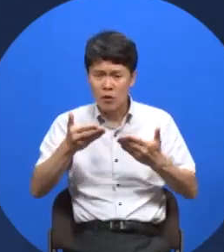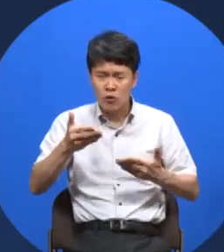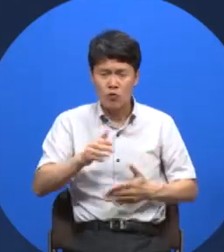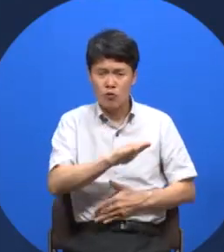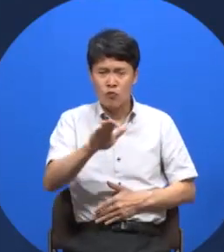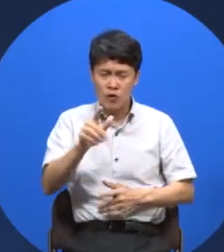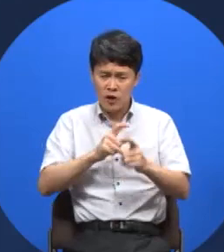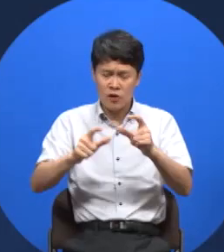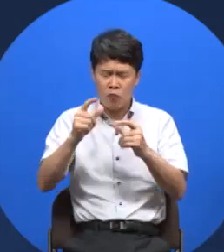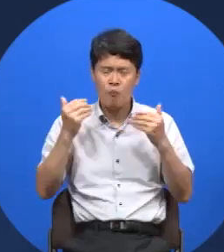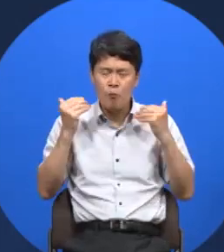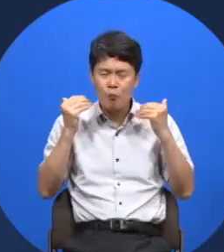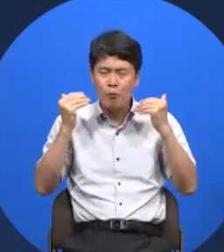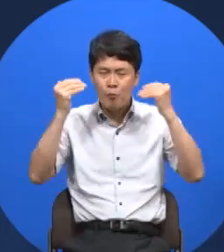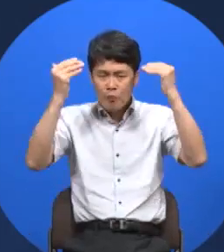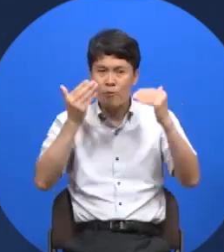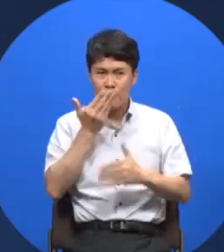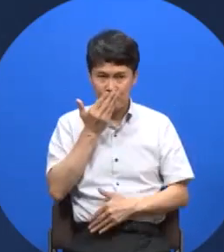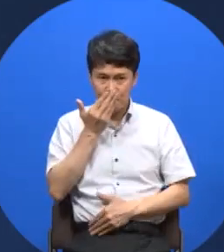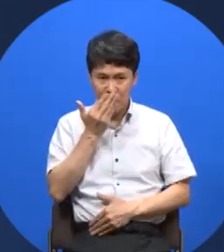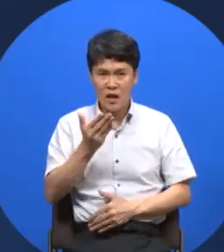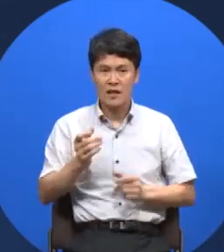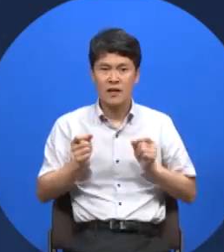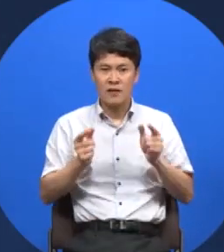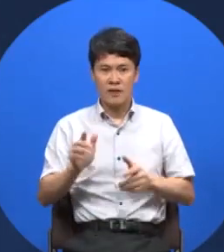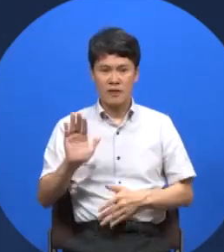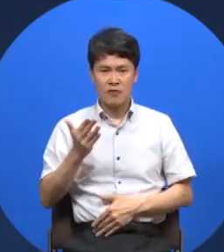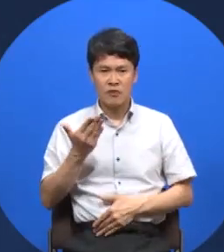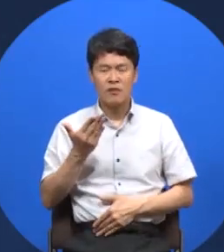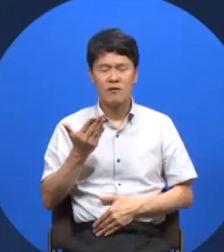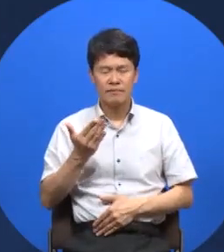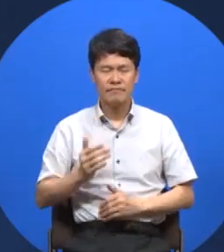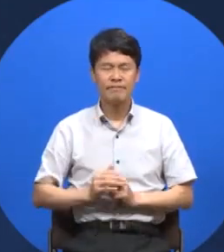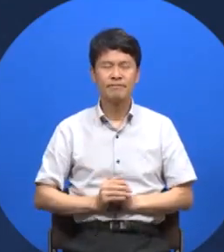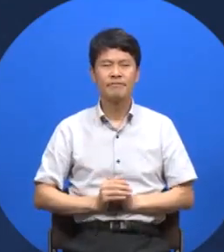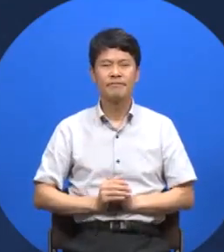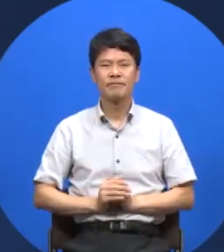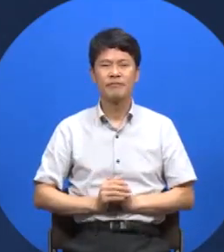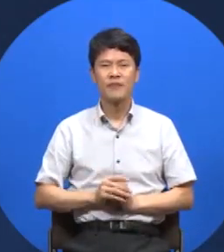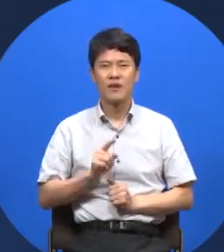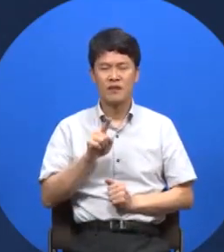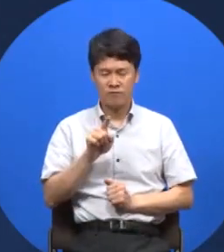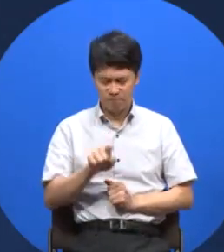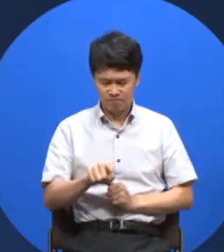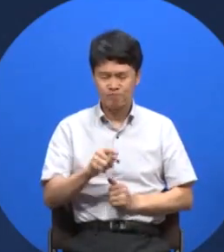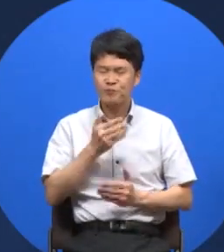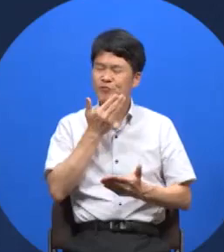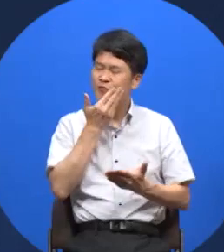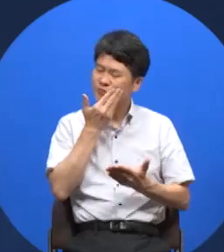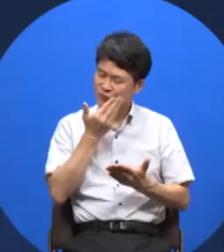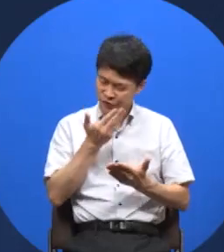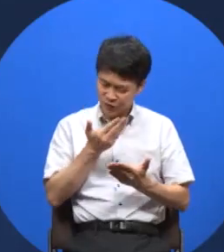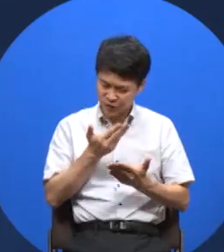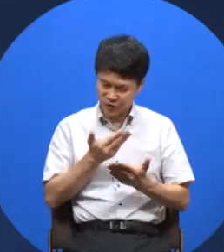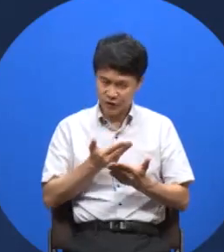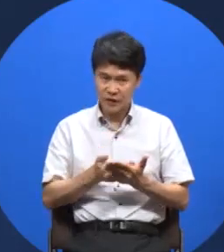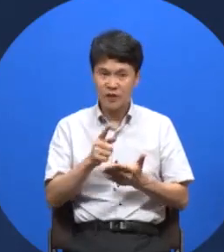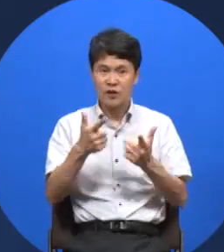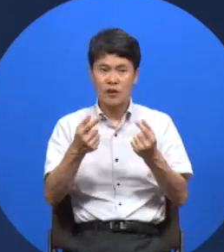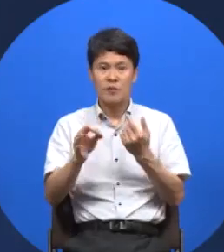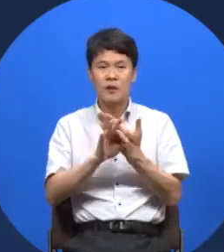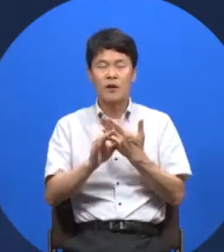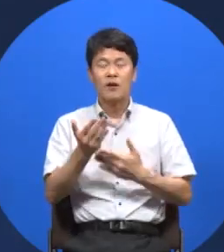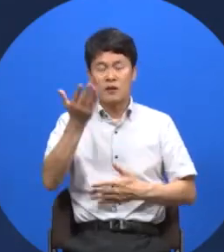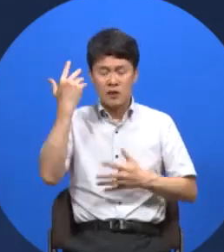우리가 성숙할 수 있었던 기회가 되지 않았습니까? 그것이 중요한 거예요. 그렇다면